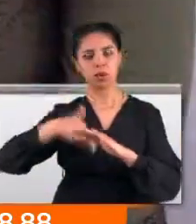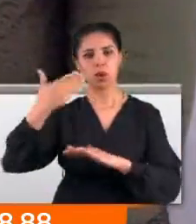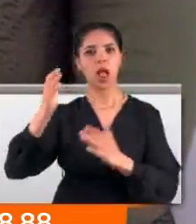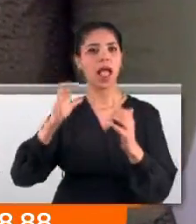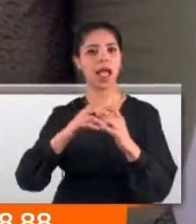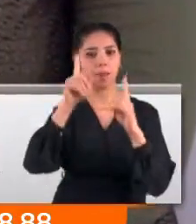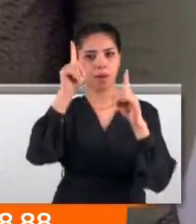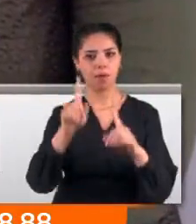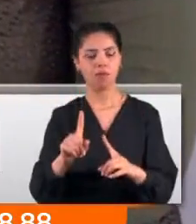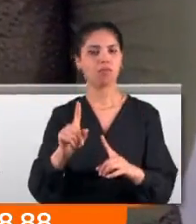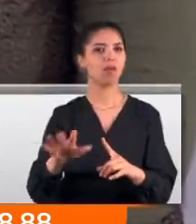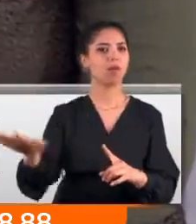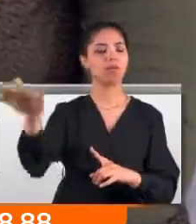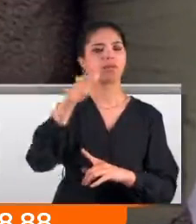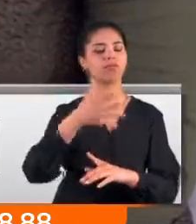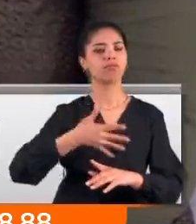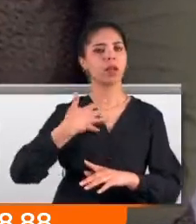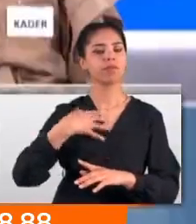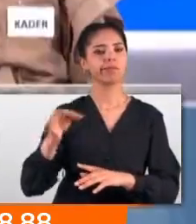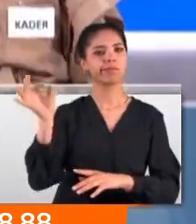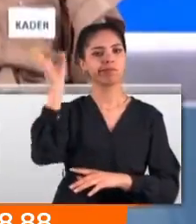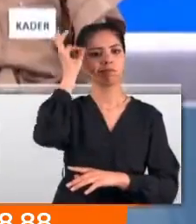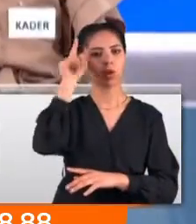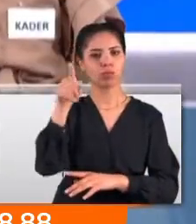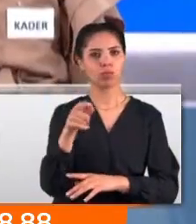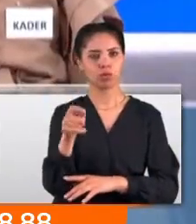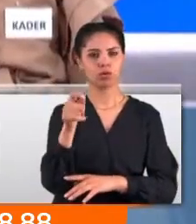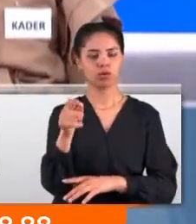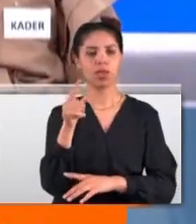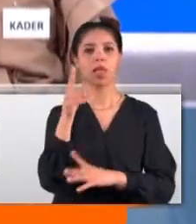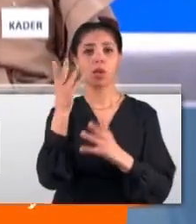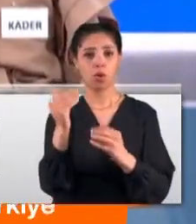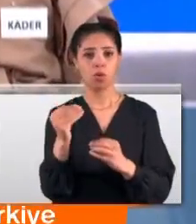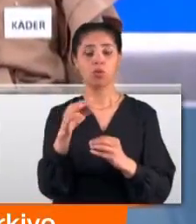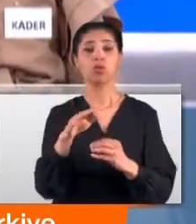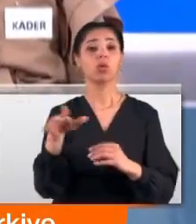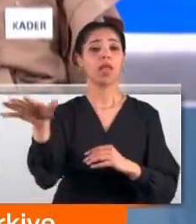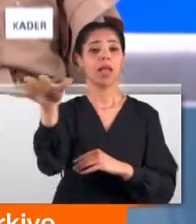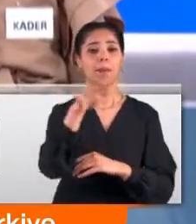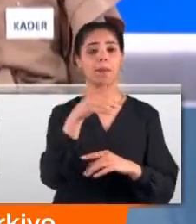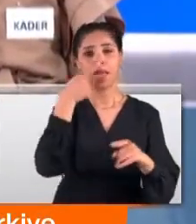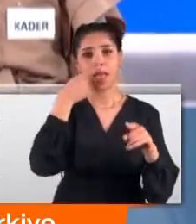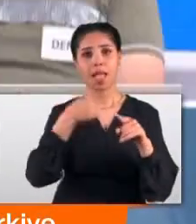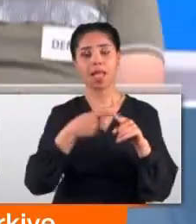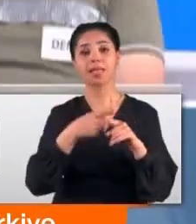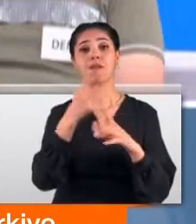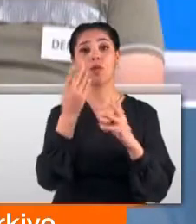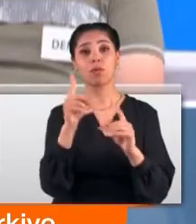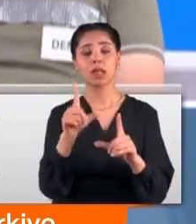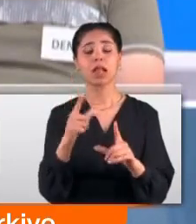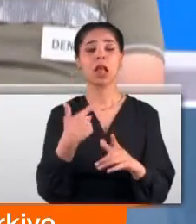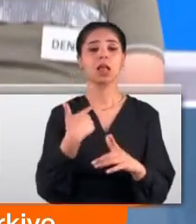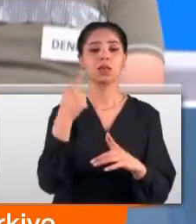ekipler önce ilk akla gelen ihtimalin peşine düştü. Bir cinayet işlendiği zaman şudur amaç. Bir menfaatin olması lazım. Fatma